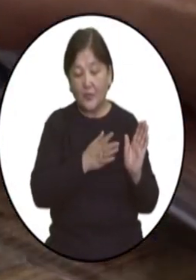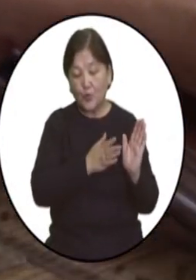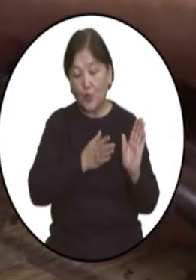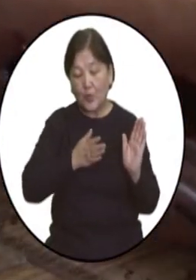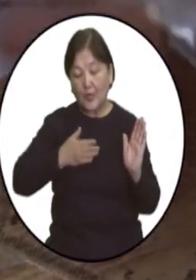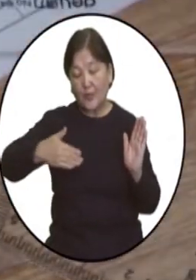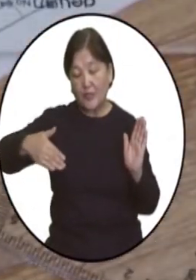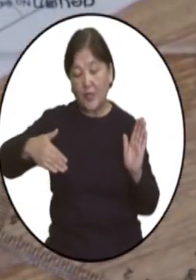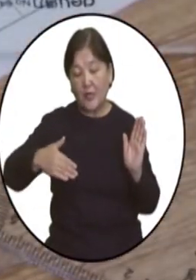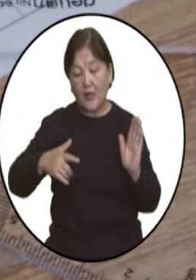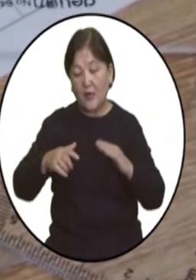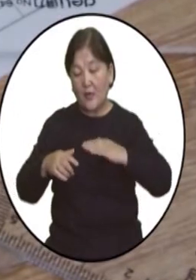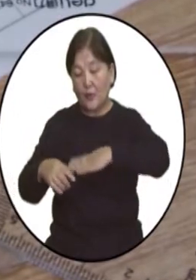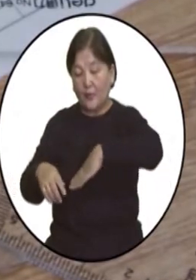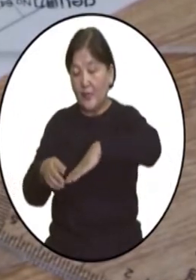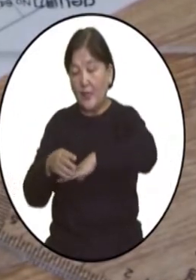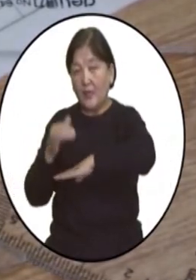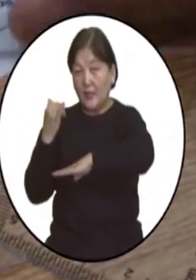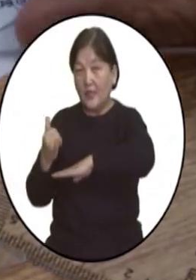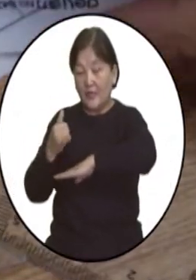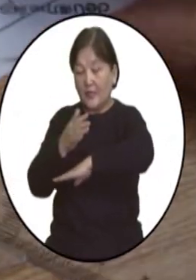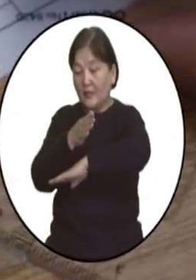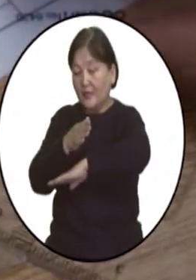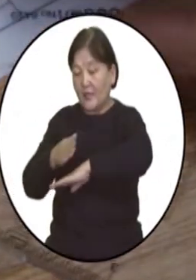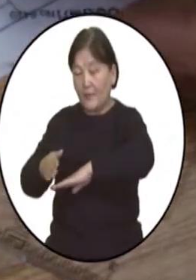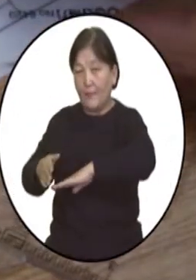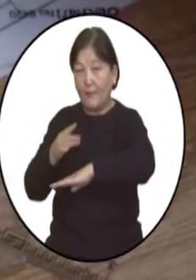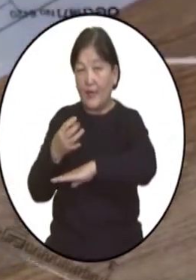нь эргүүлээд Y тэнхлэгтэй параллелаар